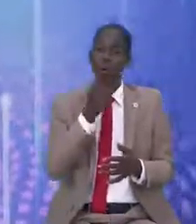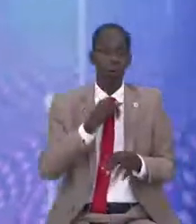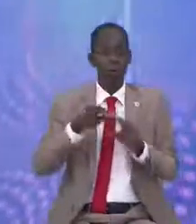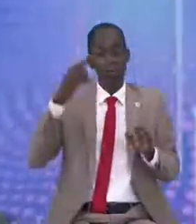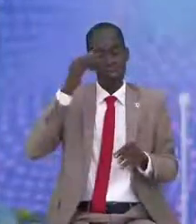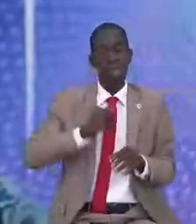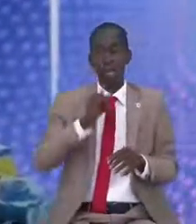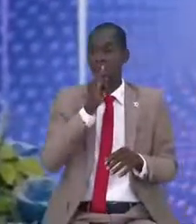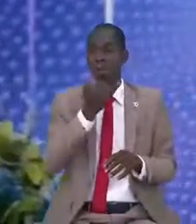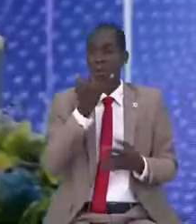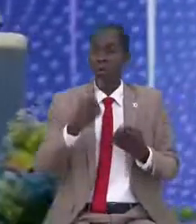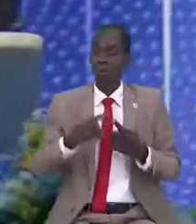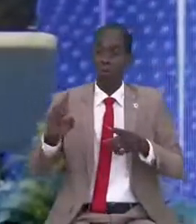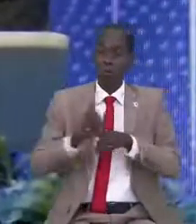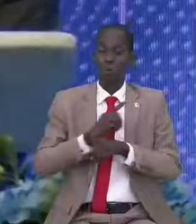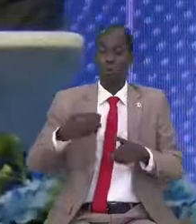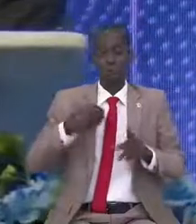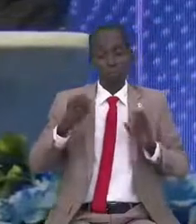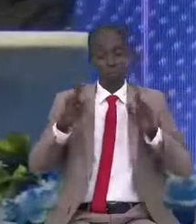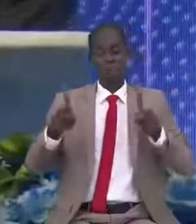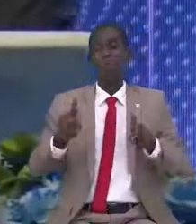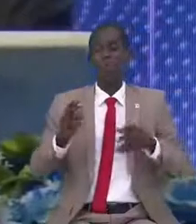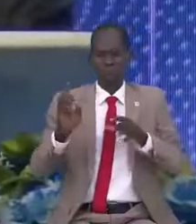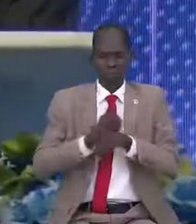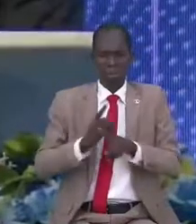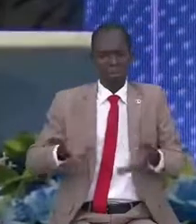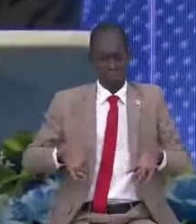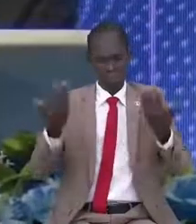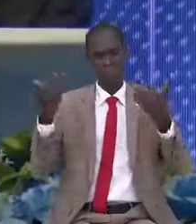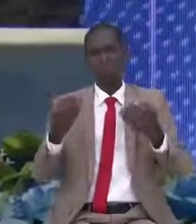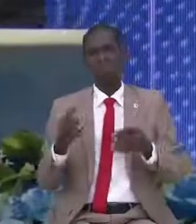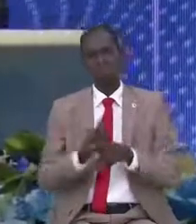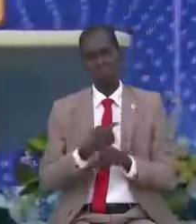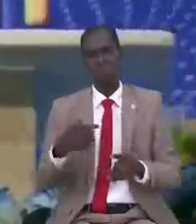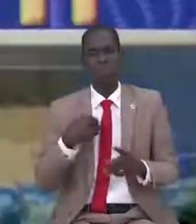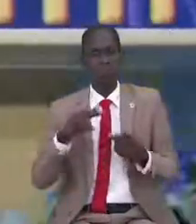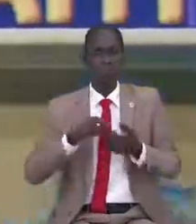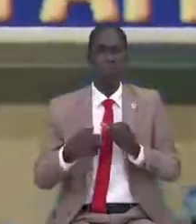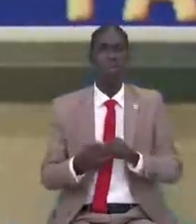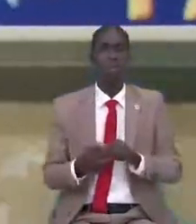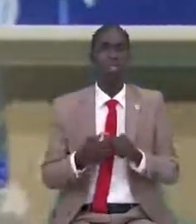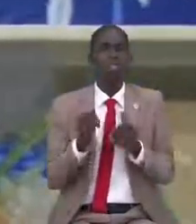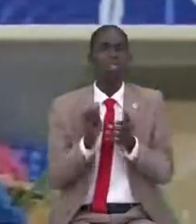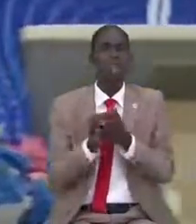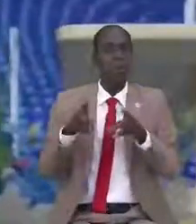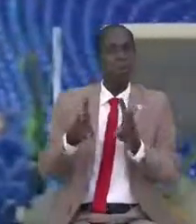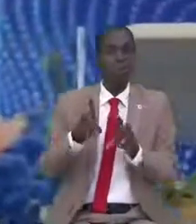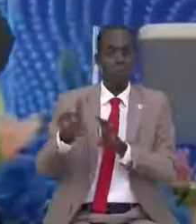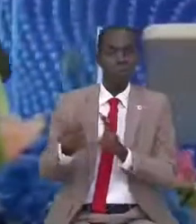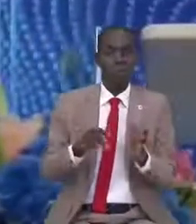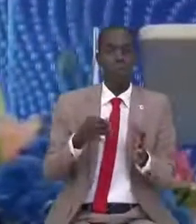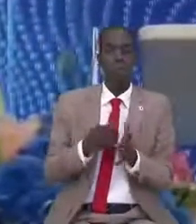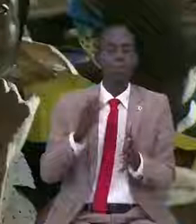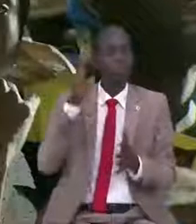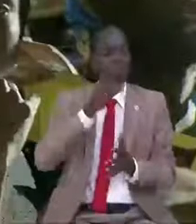fait de mauvais, mais tu veux que c'est bon de me traiter comme... Oui, je suis disponible. Traite-moi, fais-moi comme bon te semble. Cette